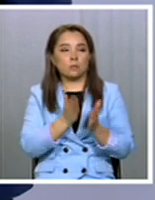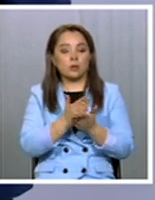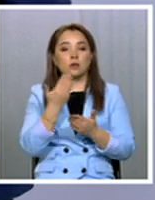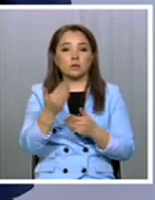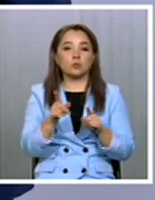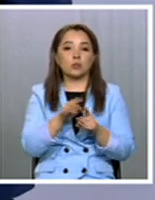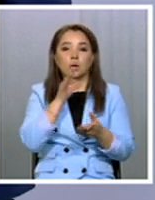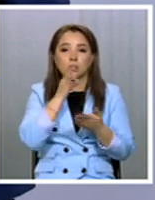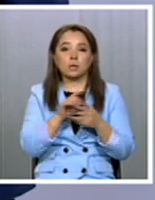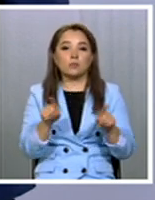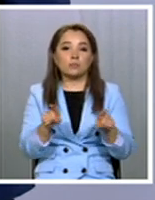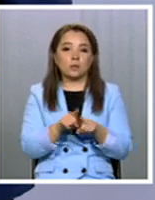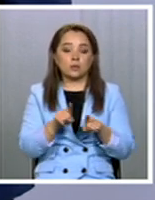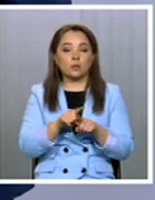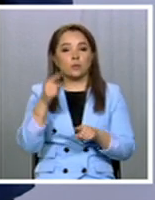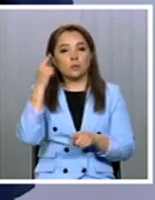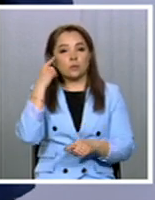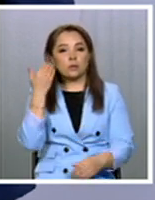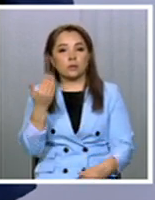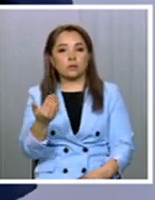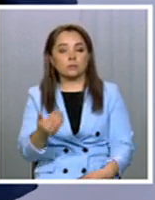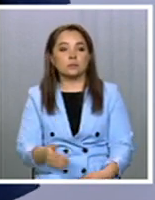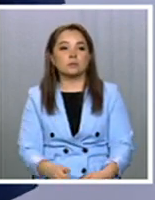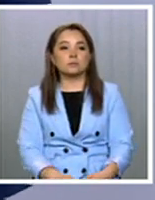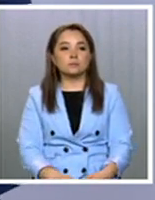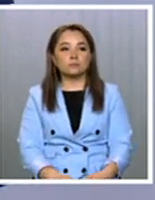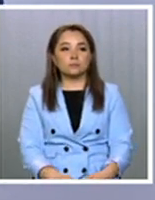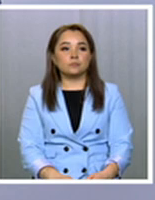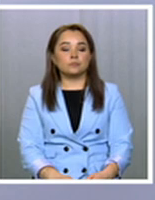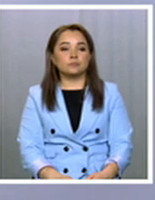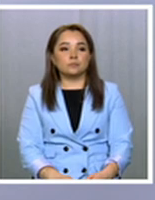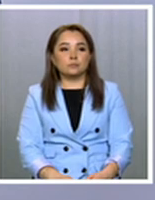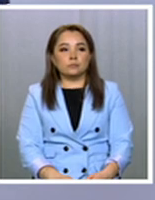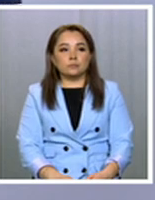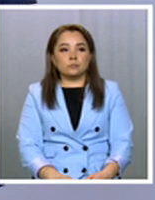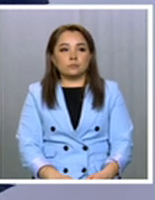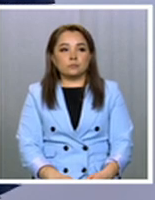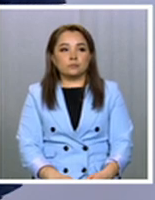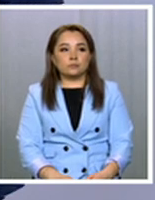берген жауаптарыңызбен сәйкес келеді деп ойлаймын.